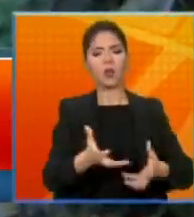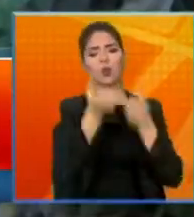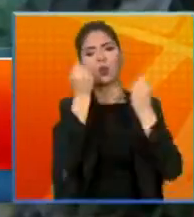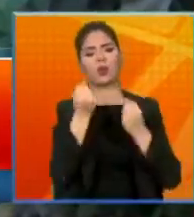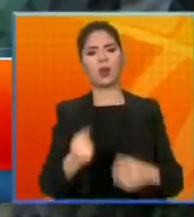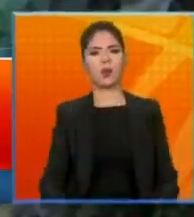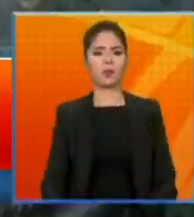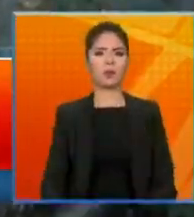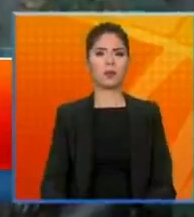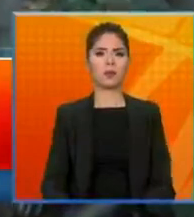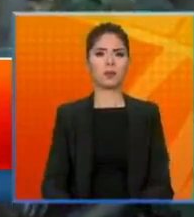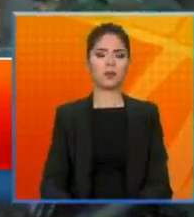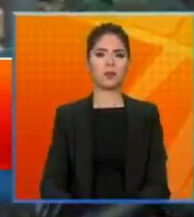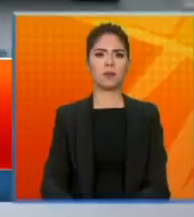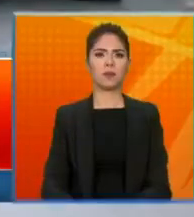daha.